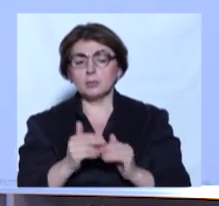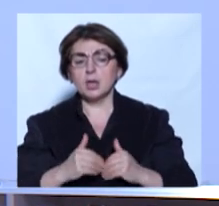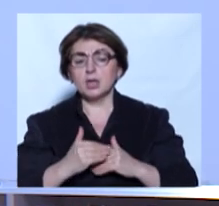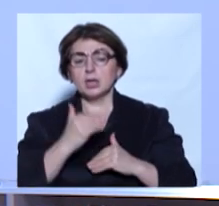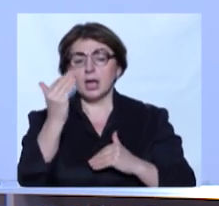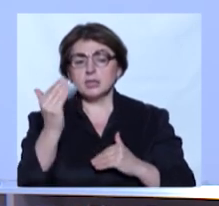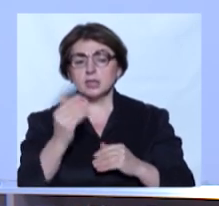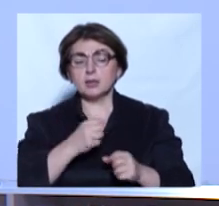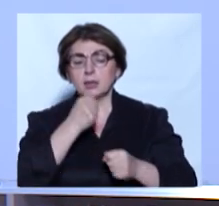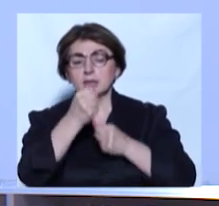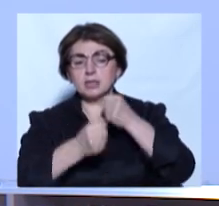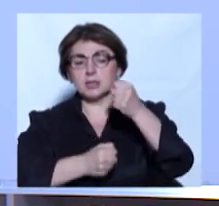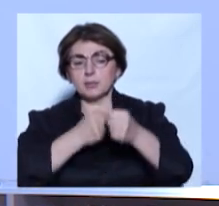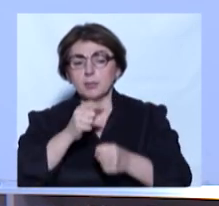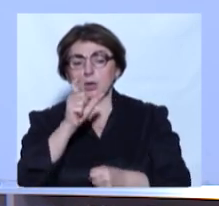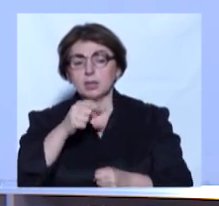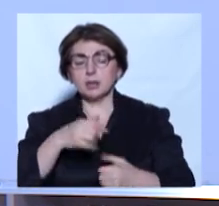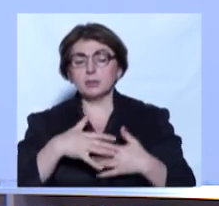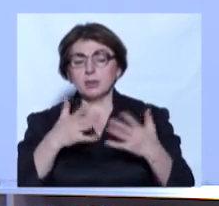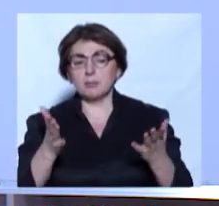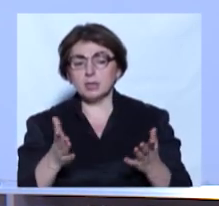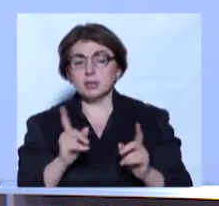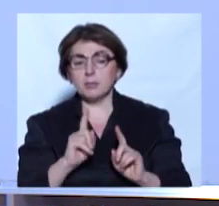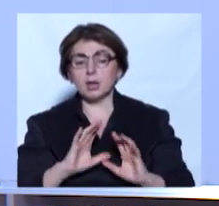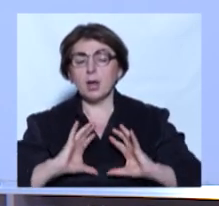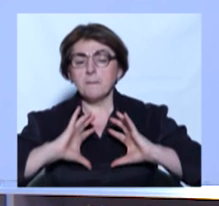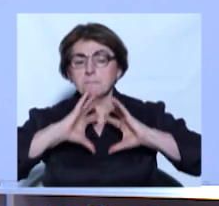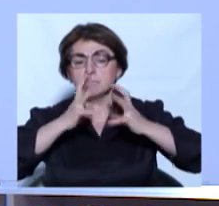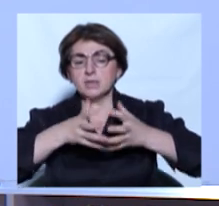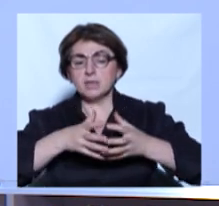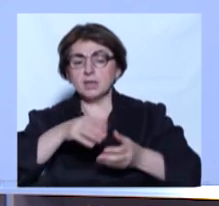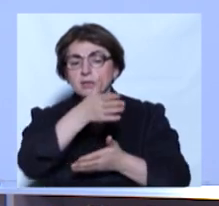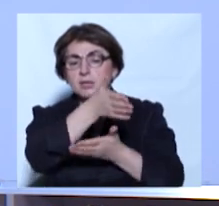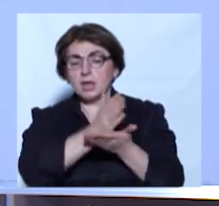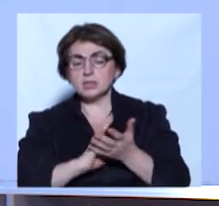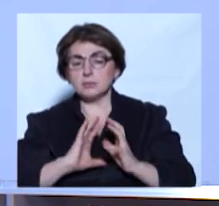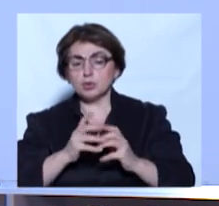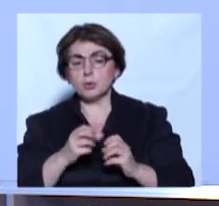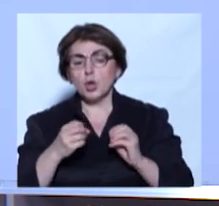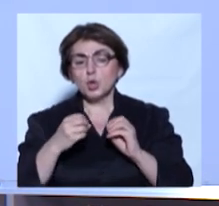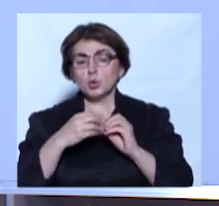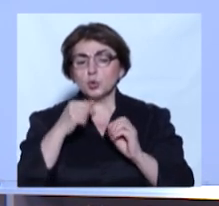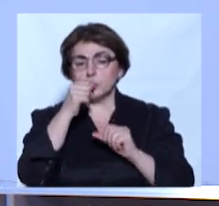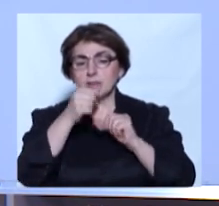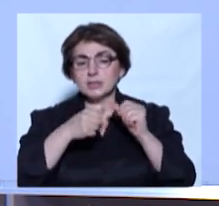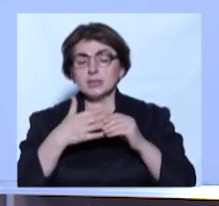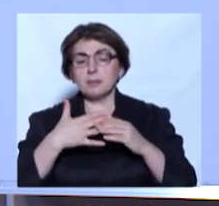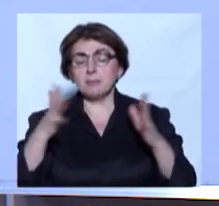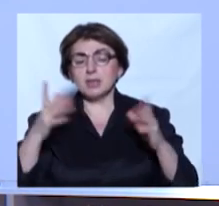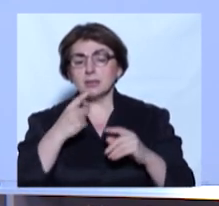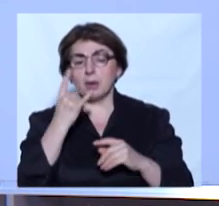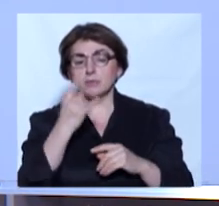გაიზარდა დასაქმებულ ადამიანთა რაოდენობა, მაგრამ მთლიანი მსოფლიოს ხვედრით წილში, სადაც 15 წელზე მეტი ასაკის